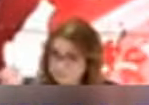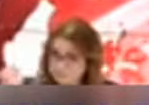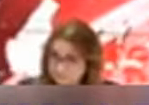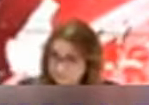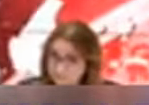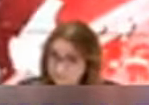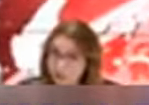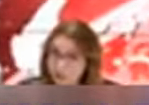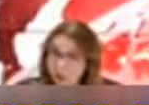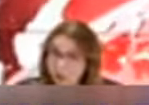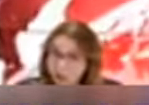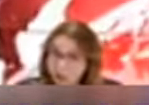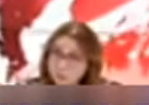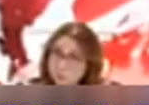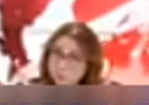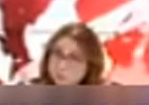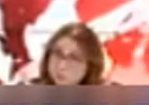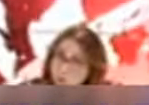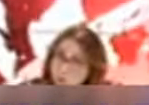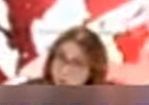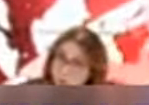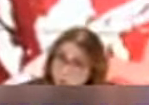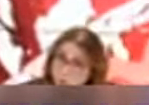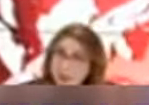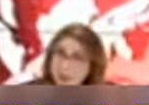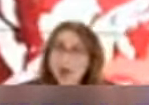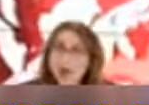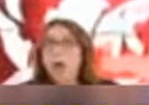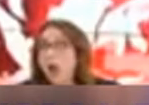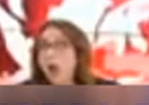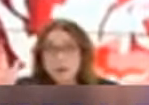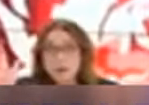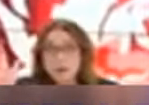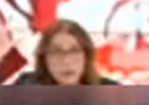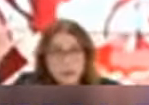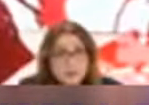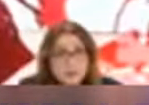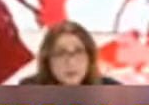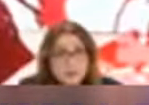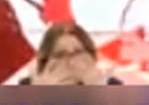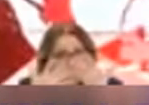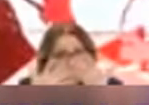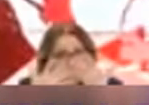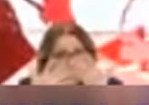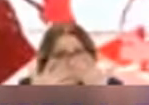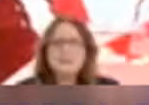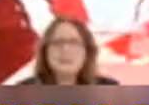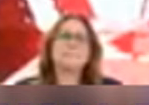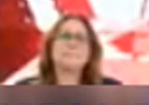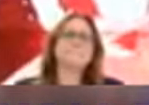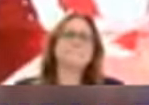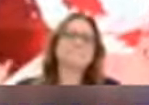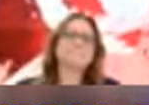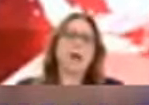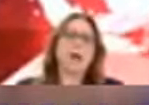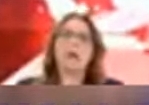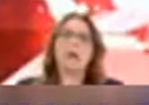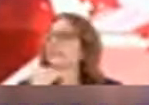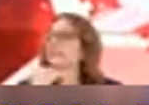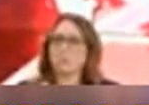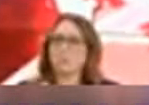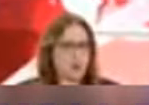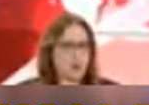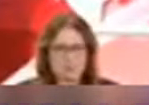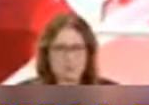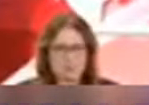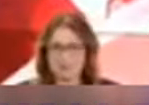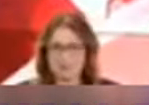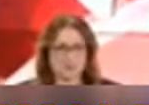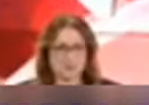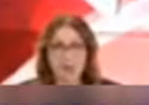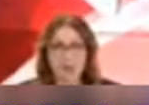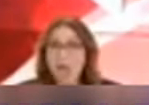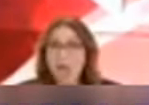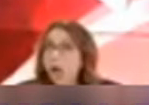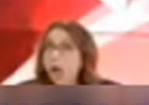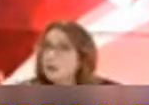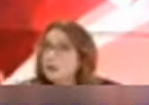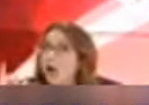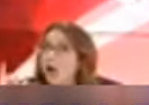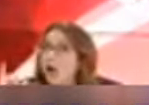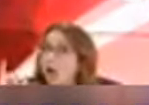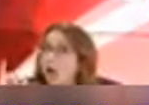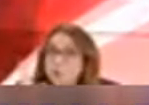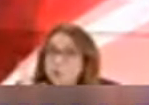κυρωθεί η συμφωνία, η μεγάλη μάχη, γιατί θα πρέπει να ξέρουμε πόσες μάχες μπορούμε να δώσουμε